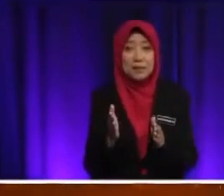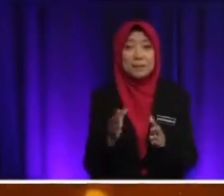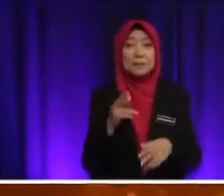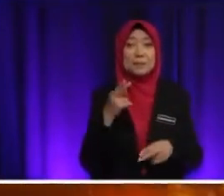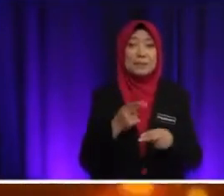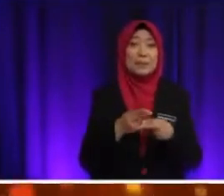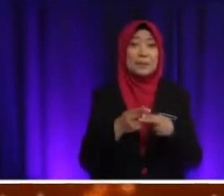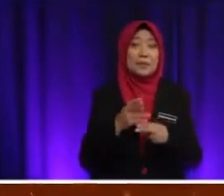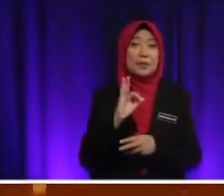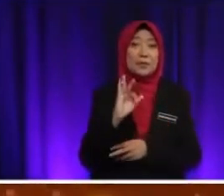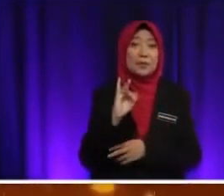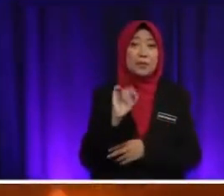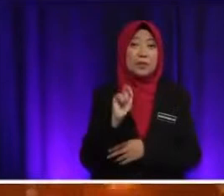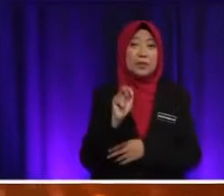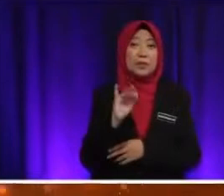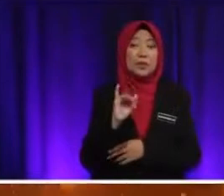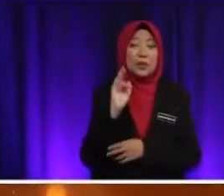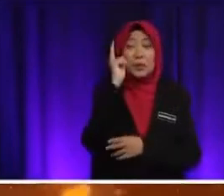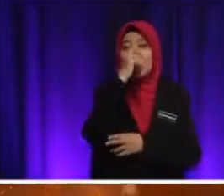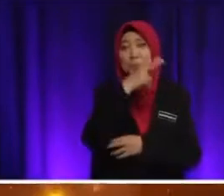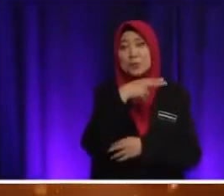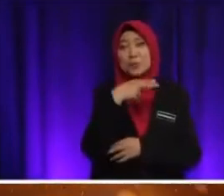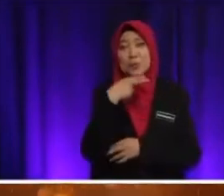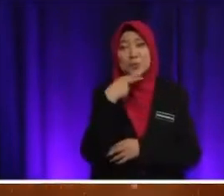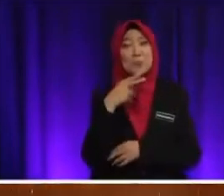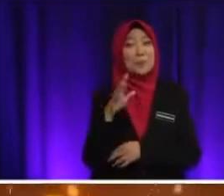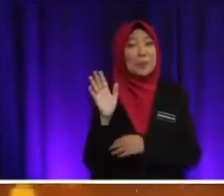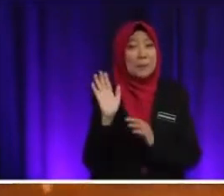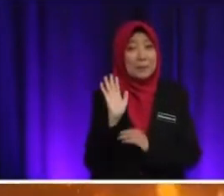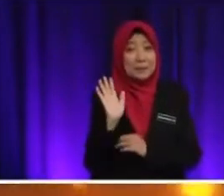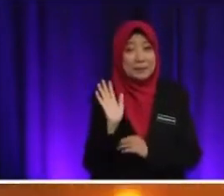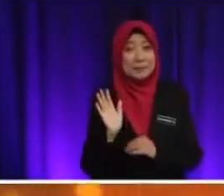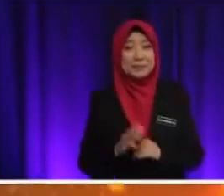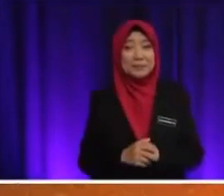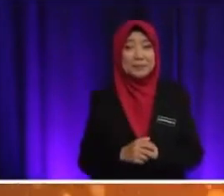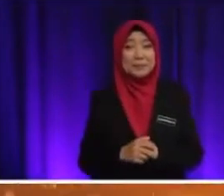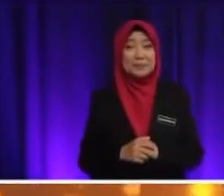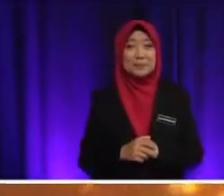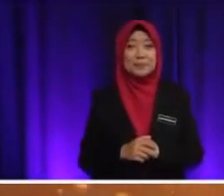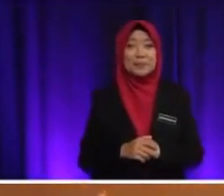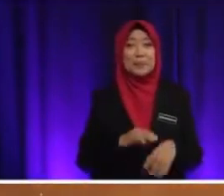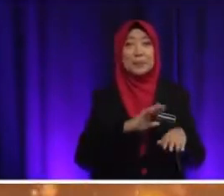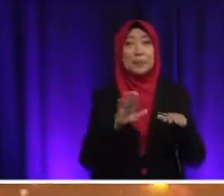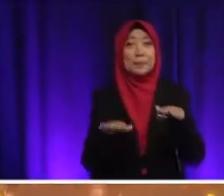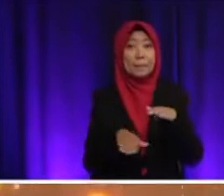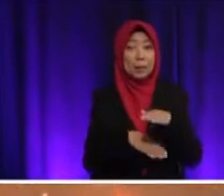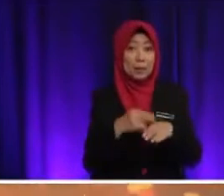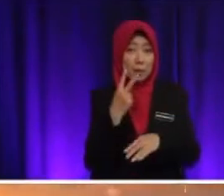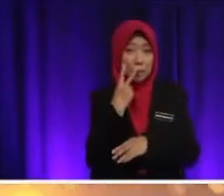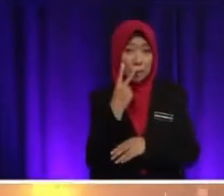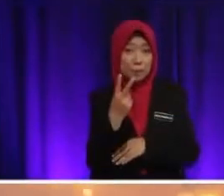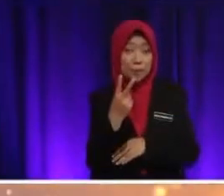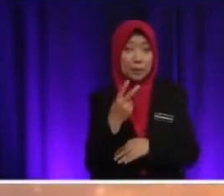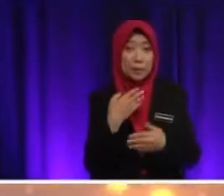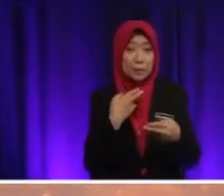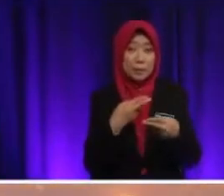Fitri, yang segak dan smart juga ya. Fitri lambai, okey. Dan juga di bawah Fitri itu ataupun yang nampak dekat Fitri